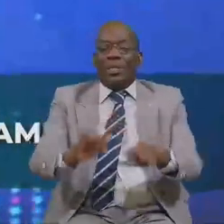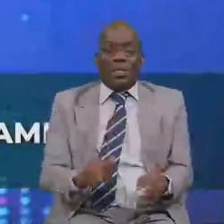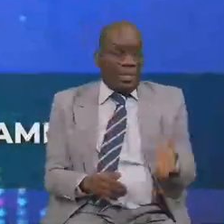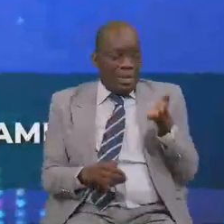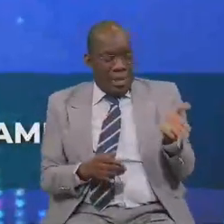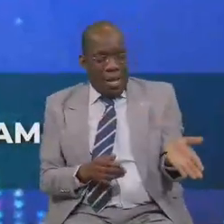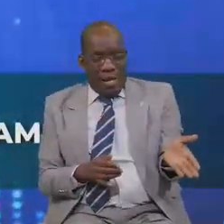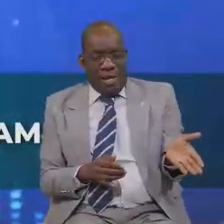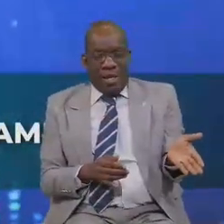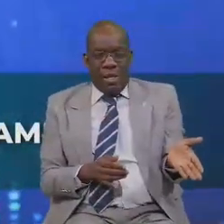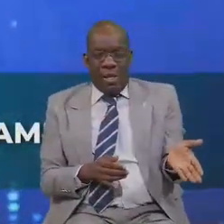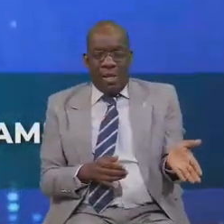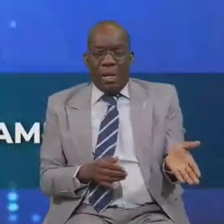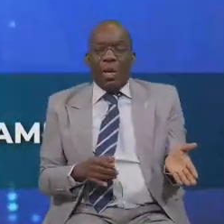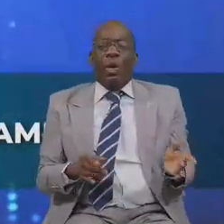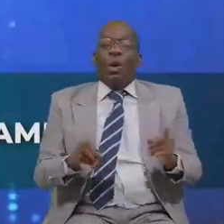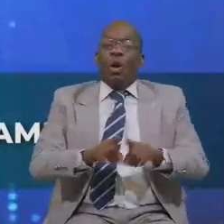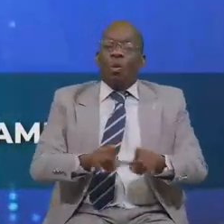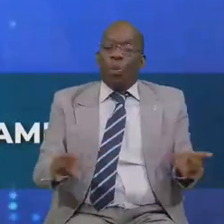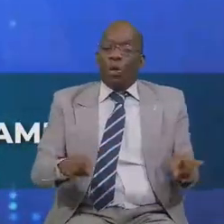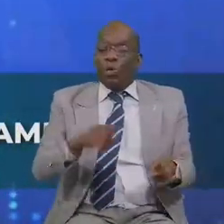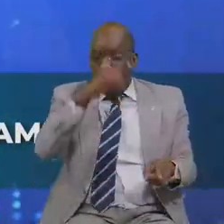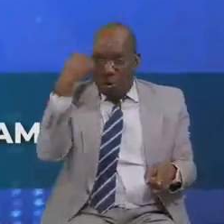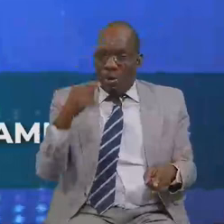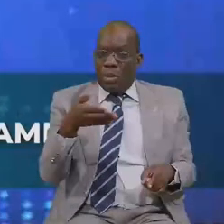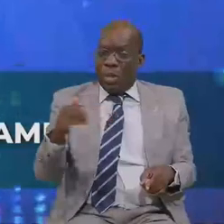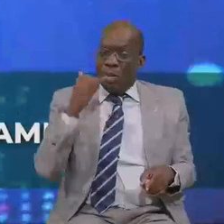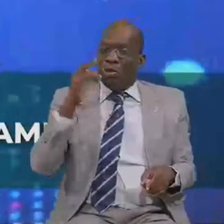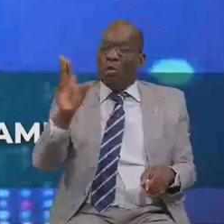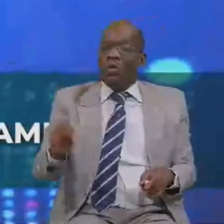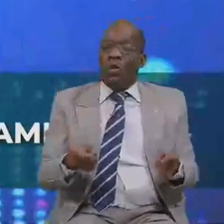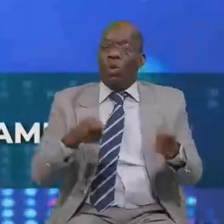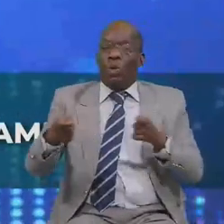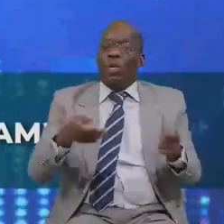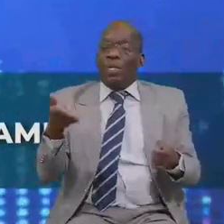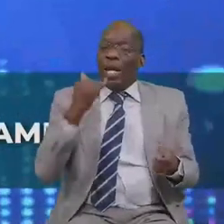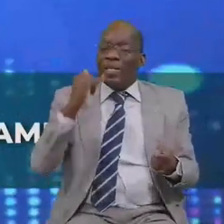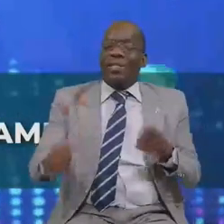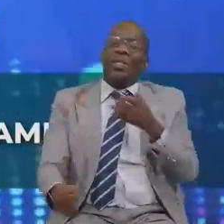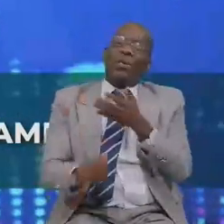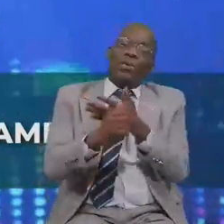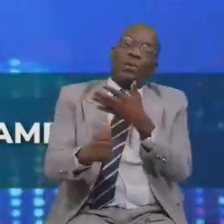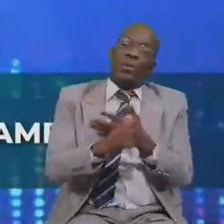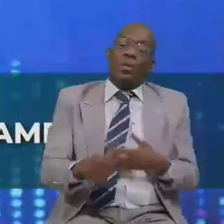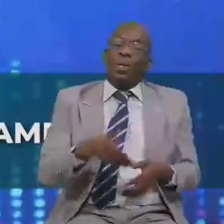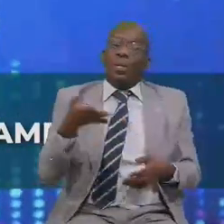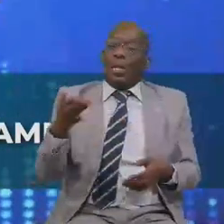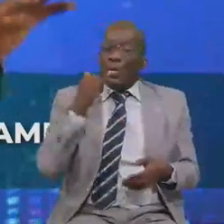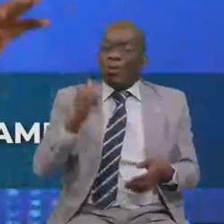place. Mais parce qu'il n'y a pas de contrôle, il y a le péril, il y a le danger.